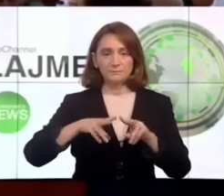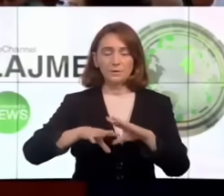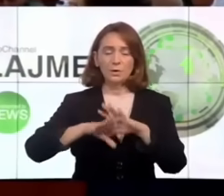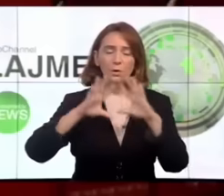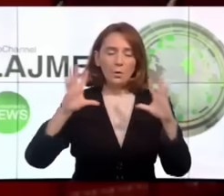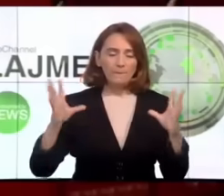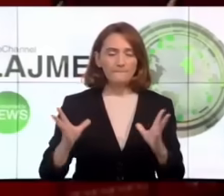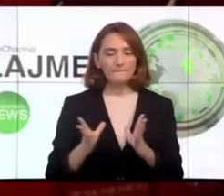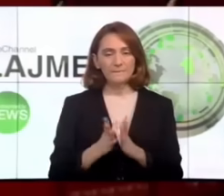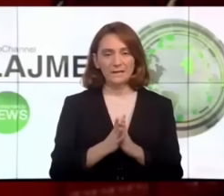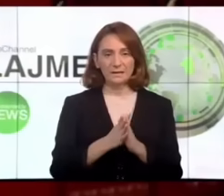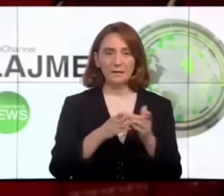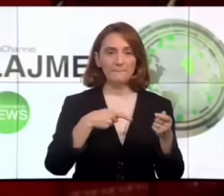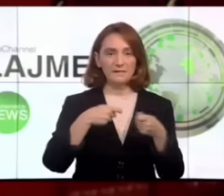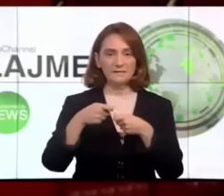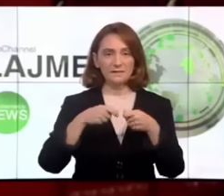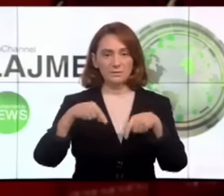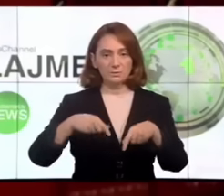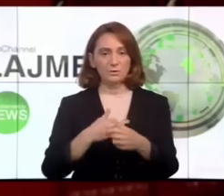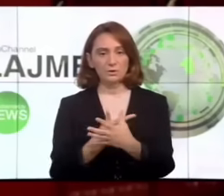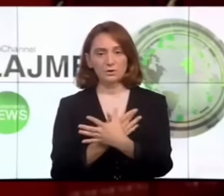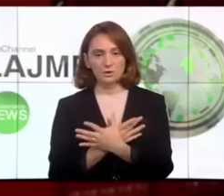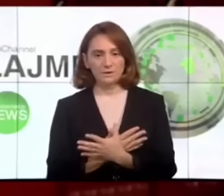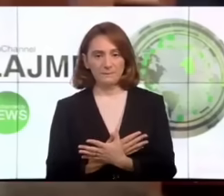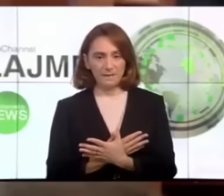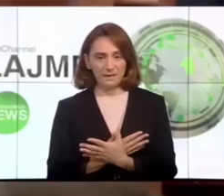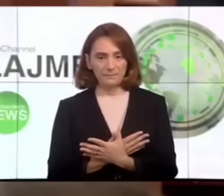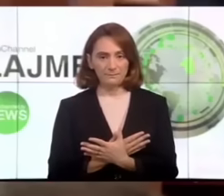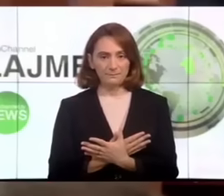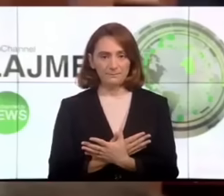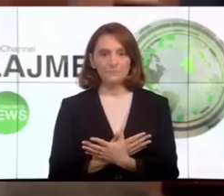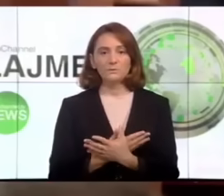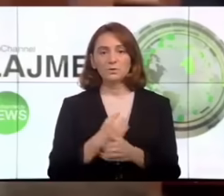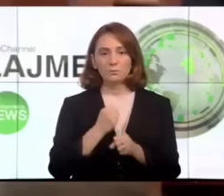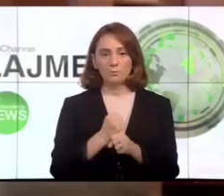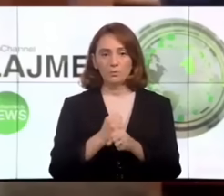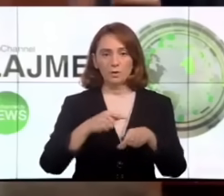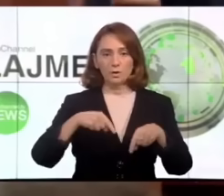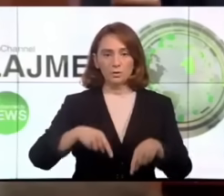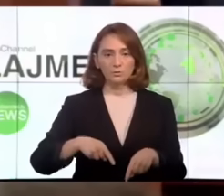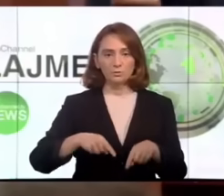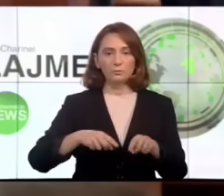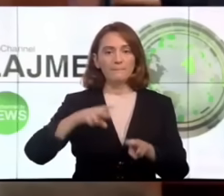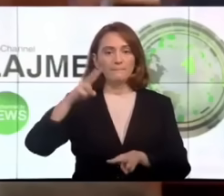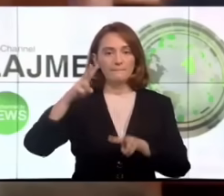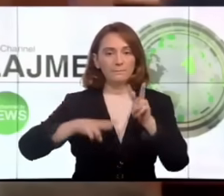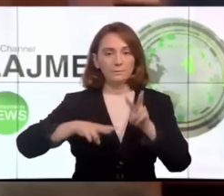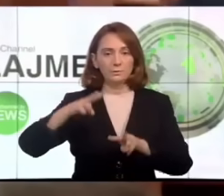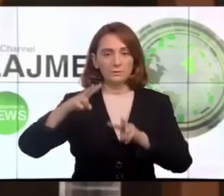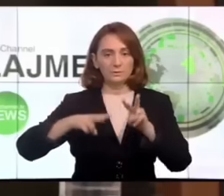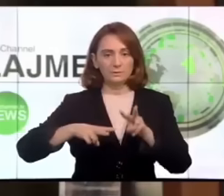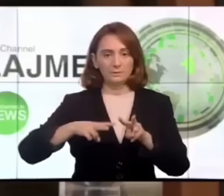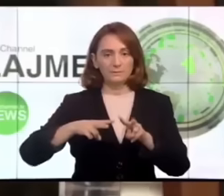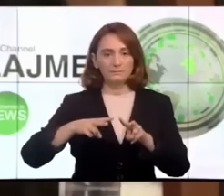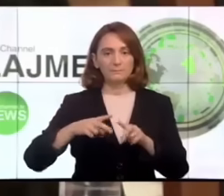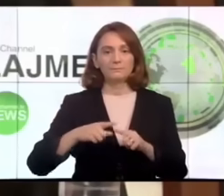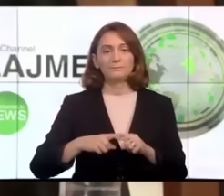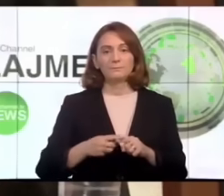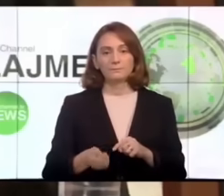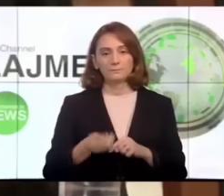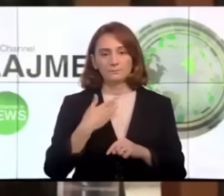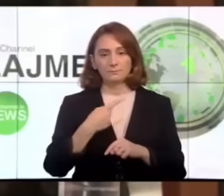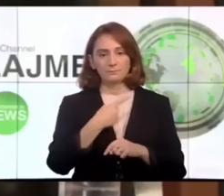të biznesit që operojnë në Shqipëri, përfshirja të huaja dhe ekspertizën e OECD. Nuk krijohet